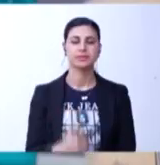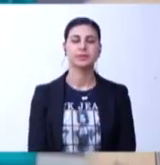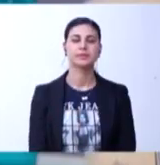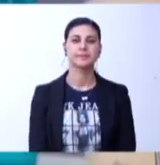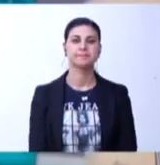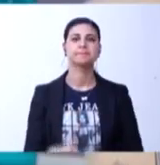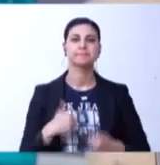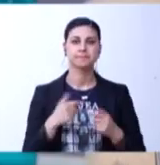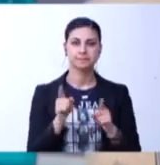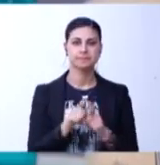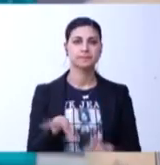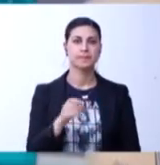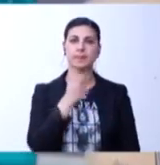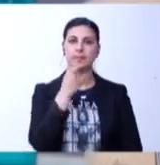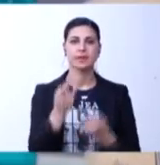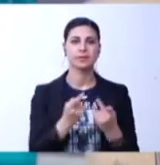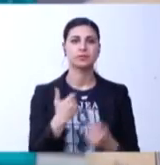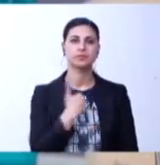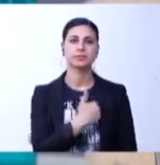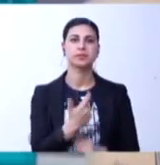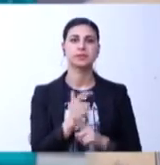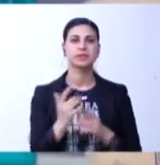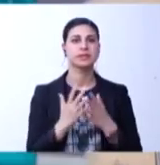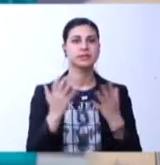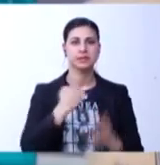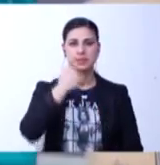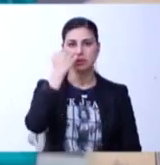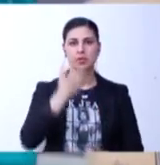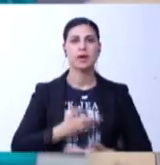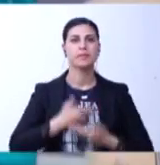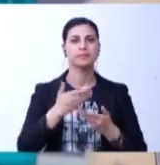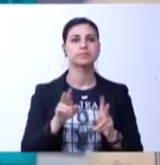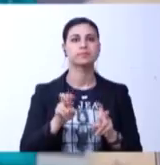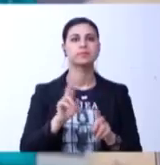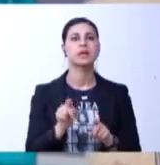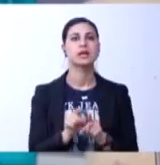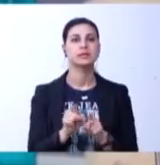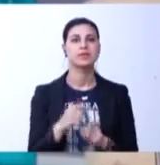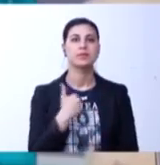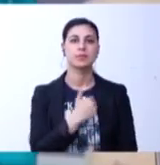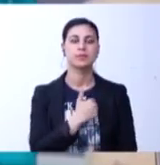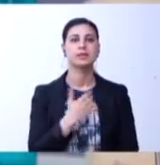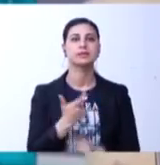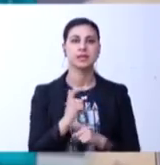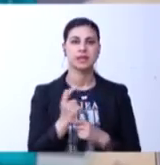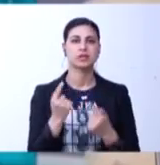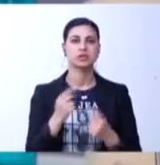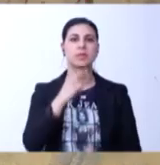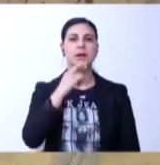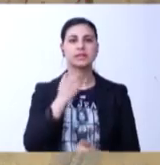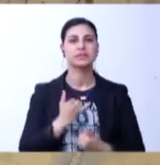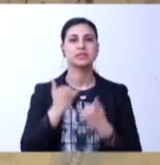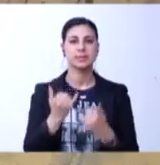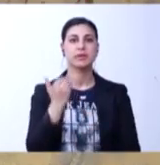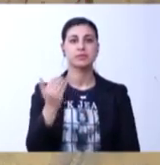ქალბატონო მარი, მივესალმებით ჩვენს მაყურებელს. მინდა ძალიან დიდი მადლობა გადაგიხადოთ მოწვევისთვის და ასევე მინდა ჩემი ღრმა პატივისცემა გამოვხატოთ